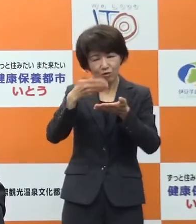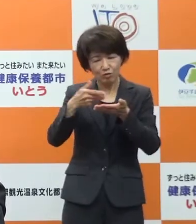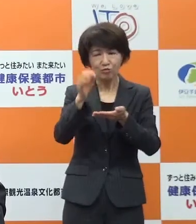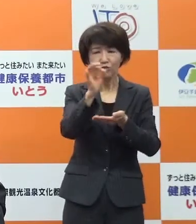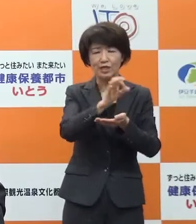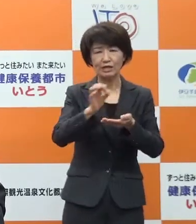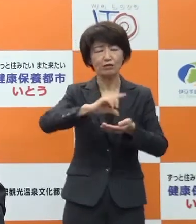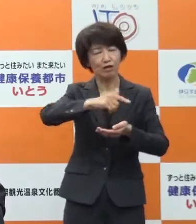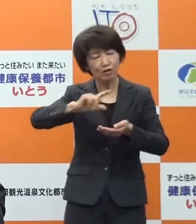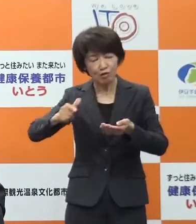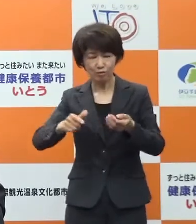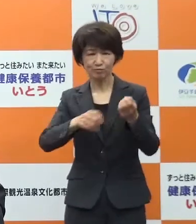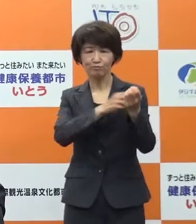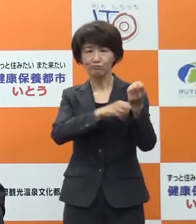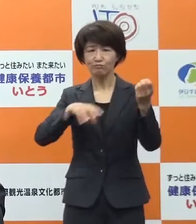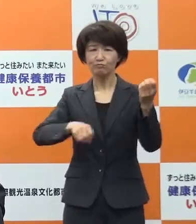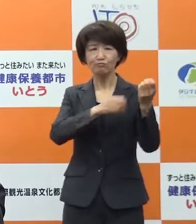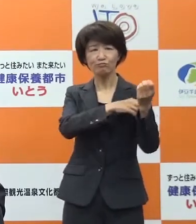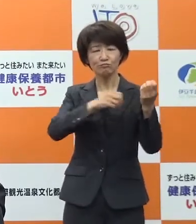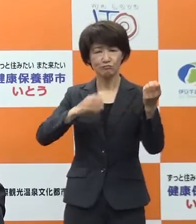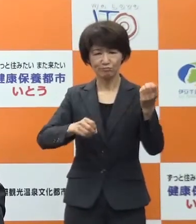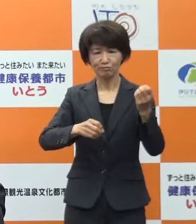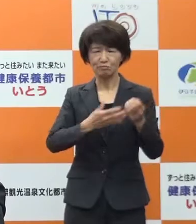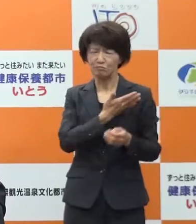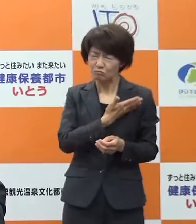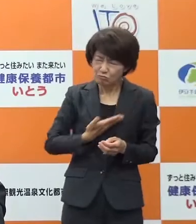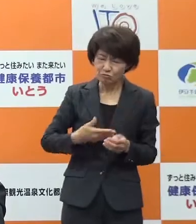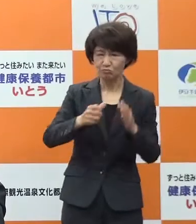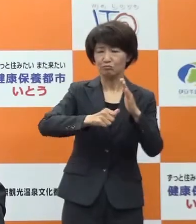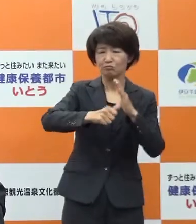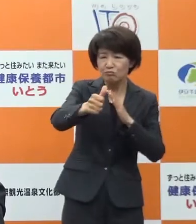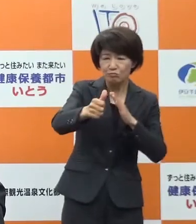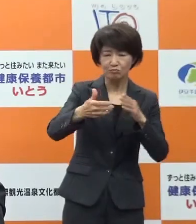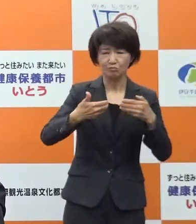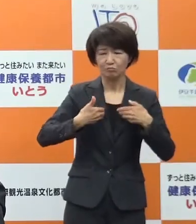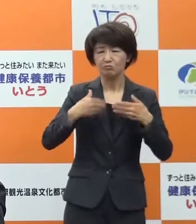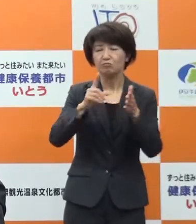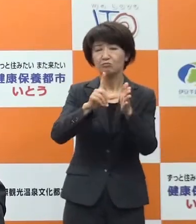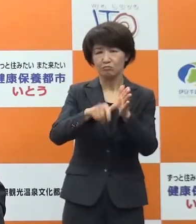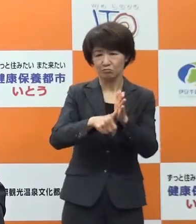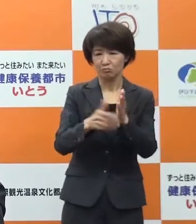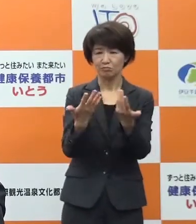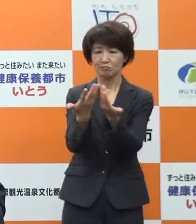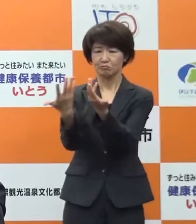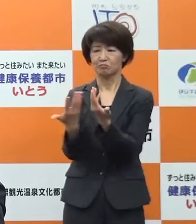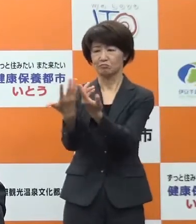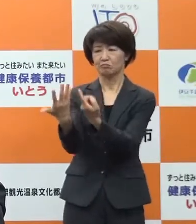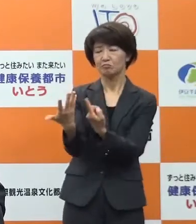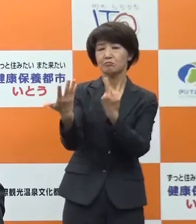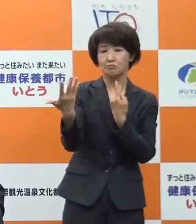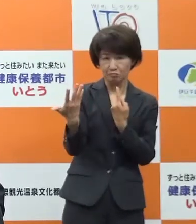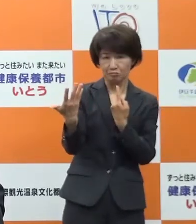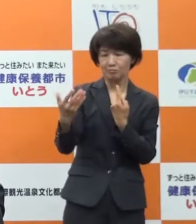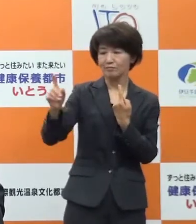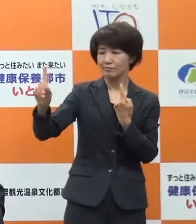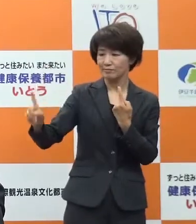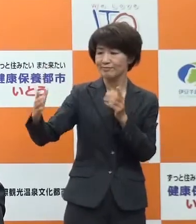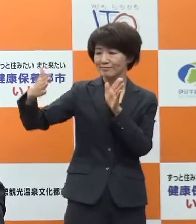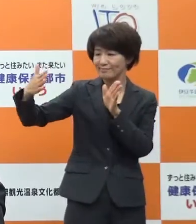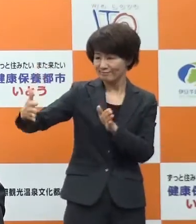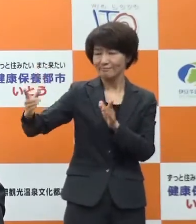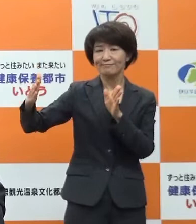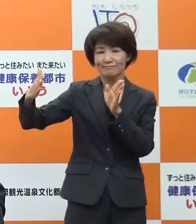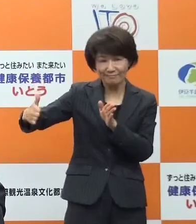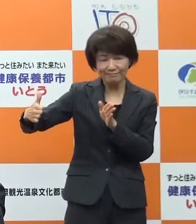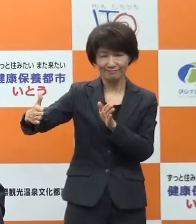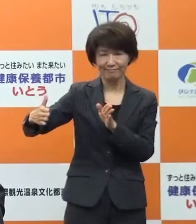うしても外出が必要な場合には、人混みを避け、他の人との距離を保つ、